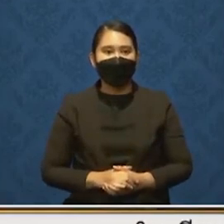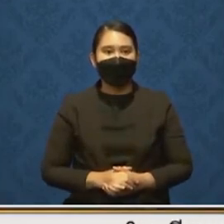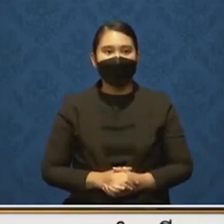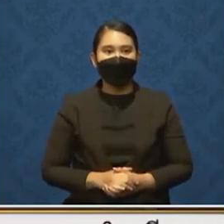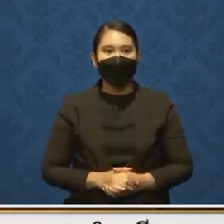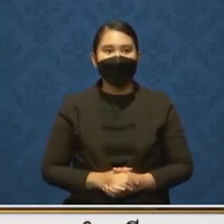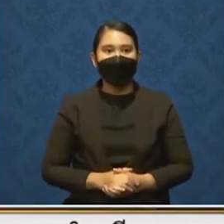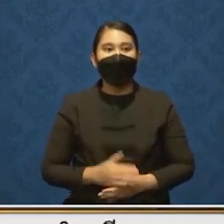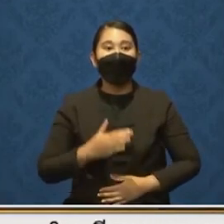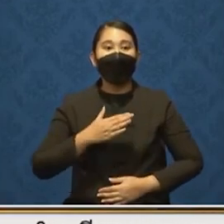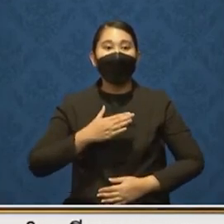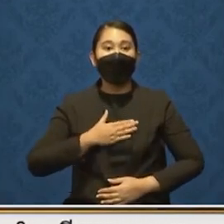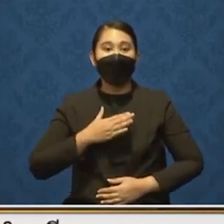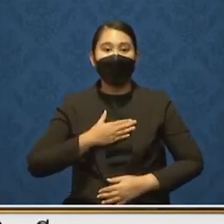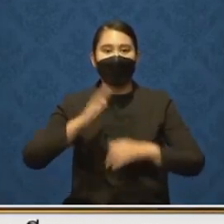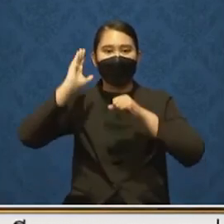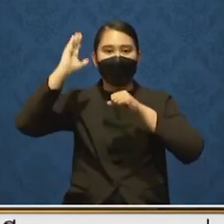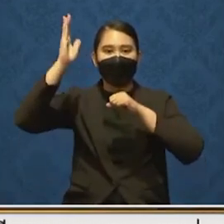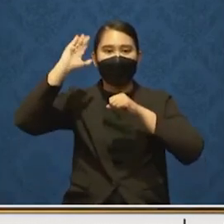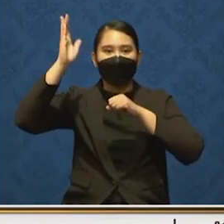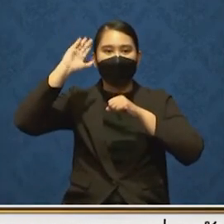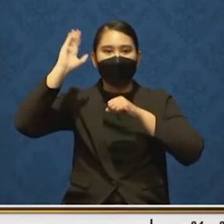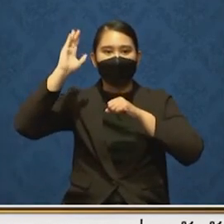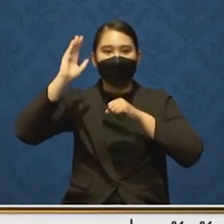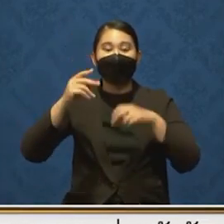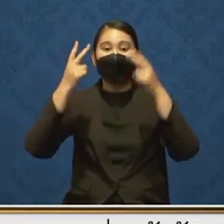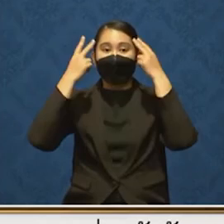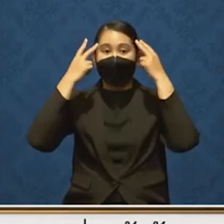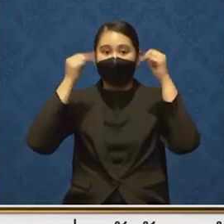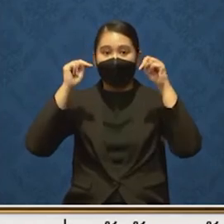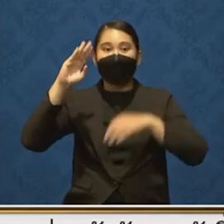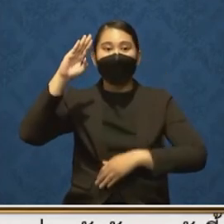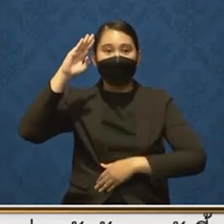ในการวฟรายไม่ให้วงจัย ทปริยุทจานราชา